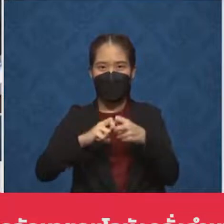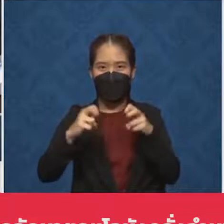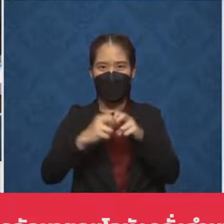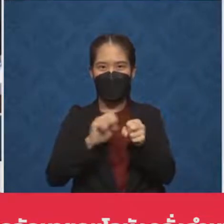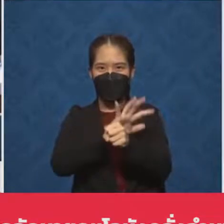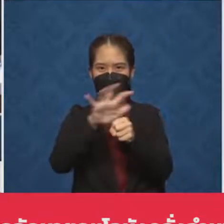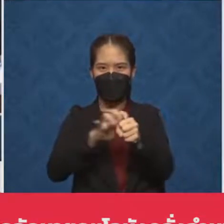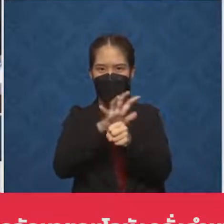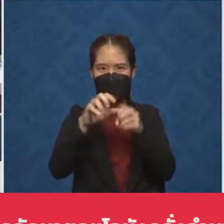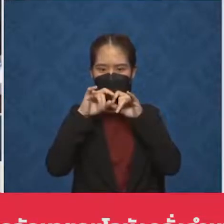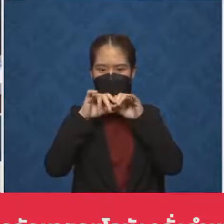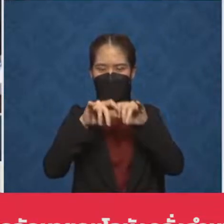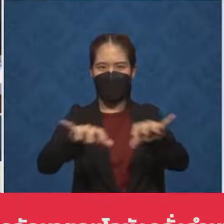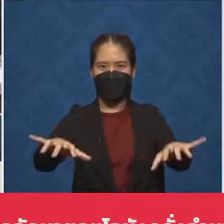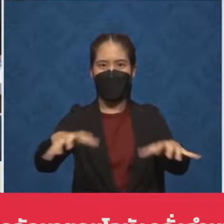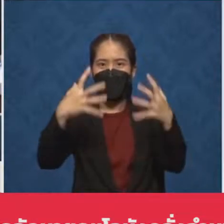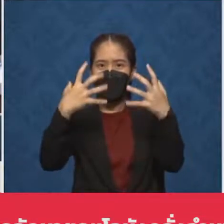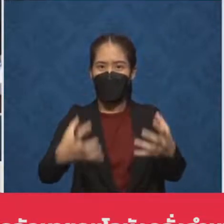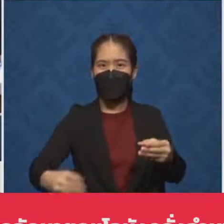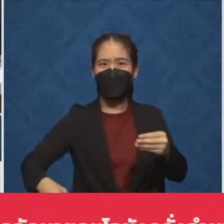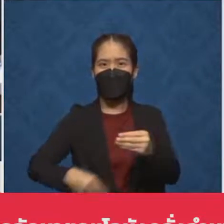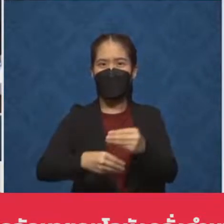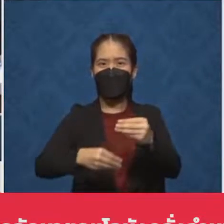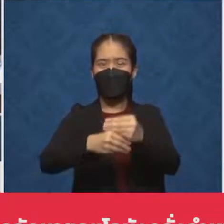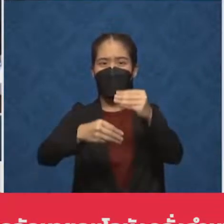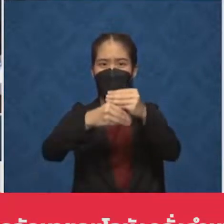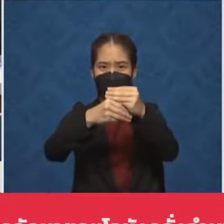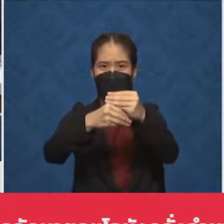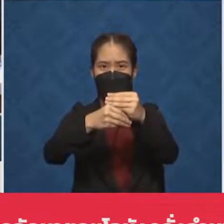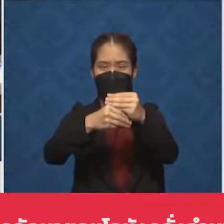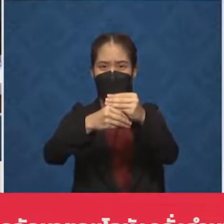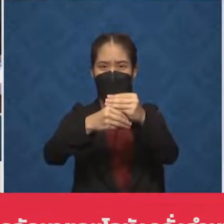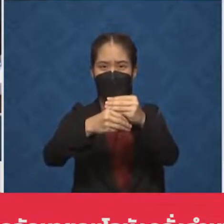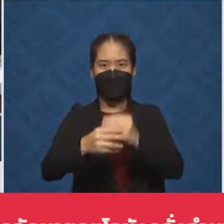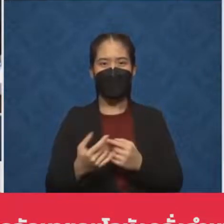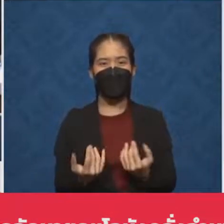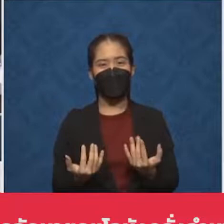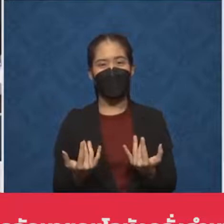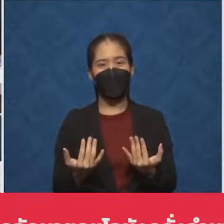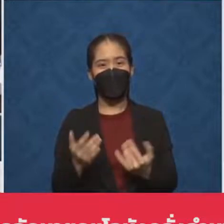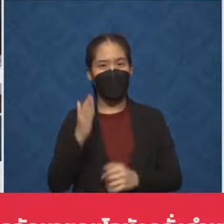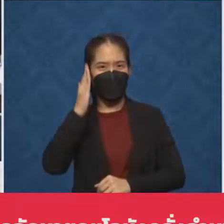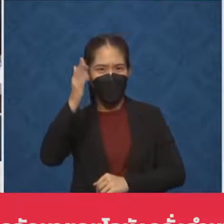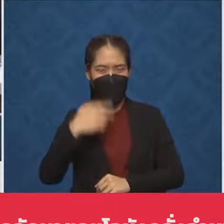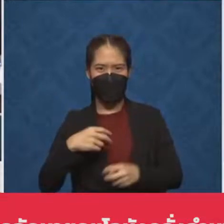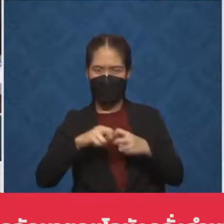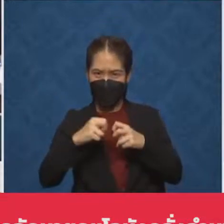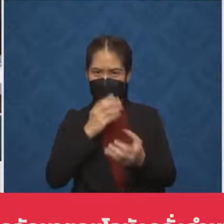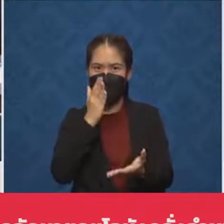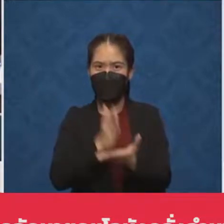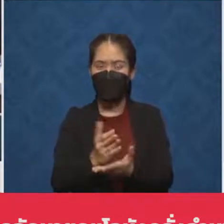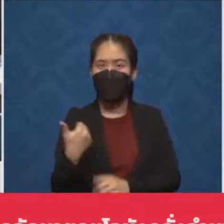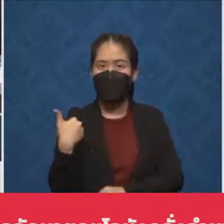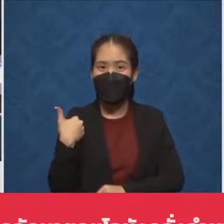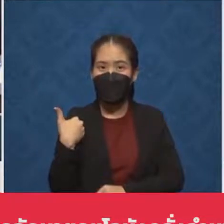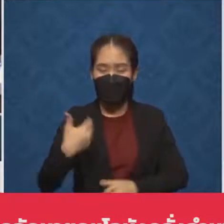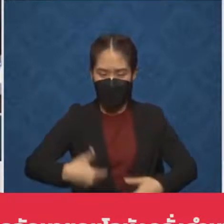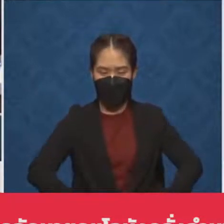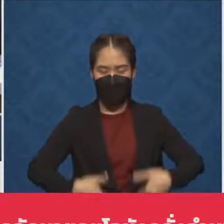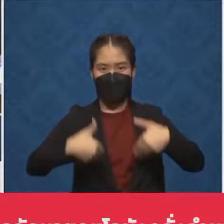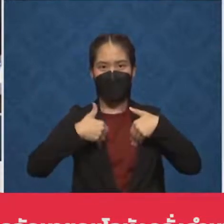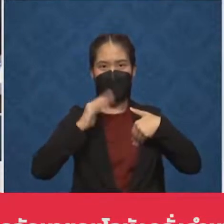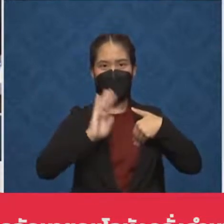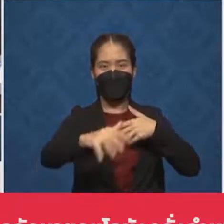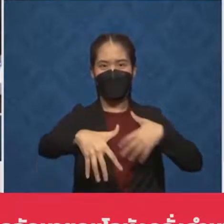ประชาชนเรียกร้องให้รัฐบาลลาออกเช่นกันจึงขอให้สาวๆหยุดบองประชาชนส่วนตนเปิดหัวใจมองเห็นชีวิตประชาชน